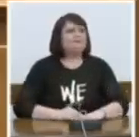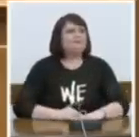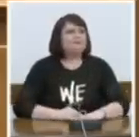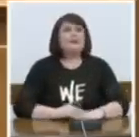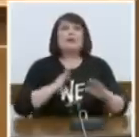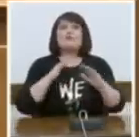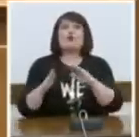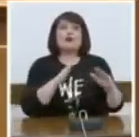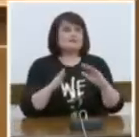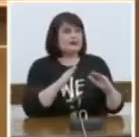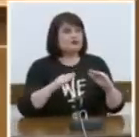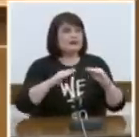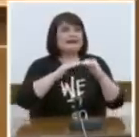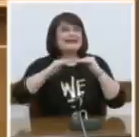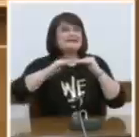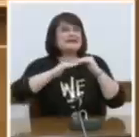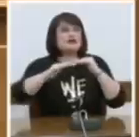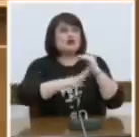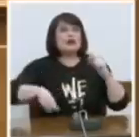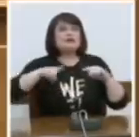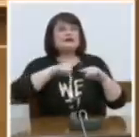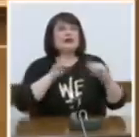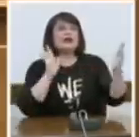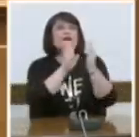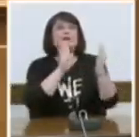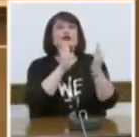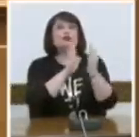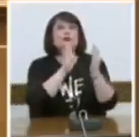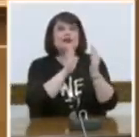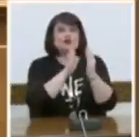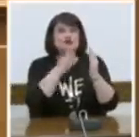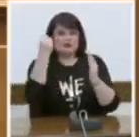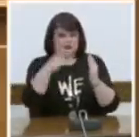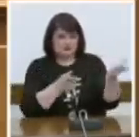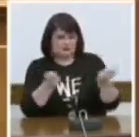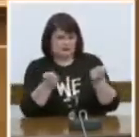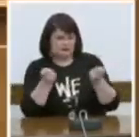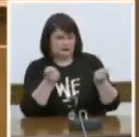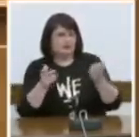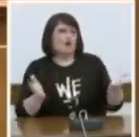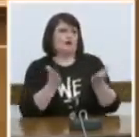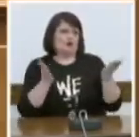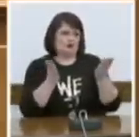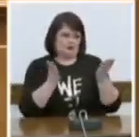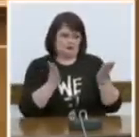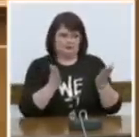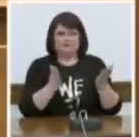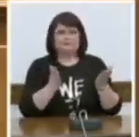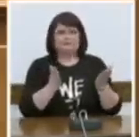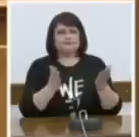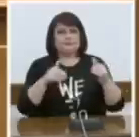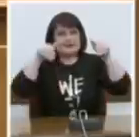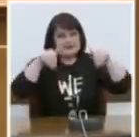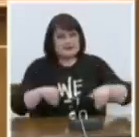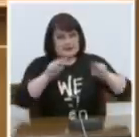Προασπίζουμε τα σύνορα της χώρας μας. Αντιμετωπίζουμε την άθλια διαχείριση του πόνου και της αγωνίας από τους διακινητές. Σεβόμενοι το